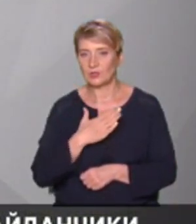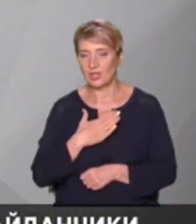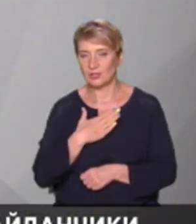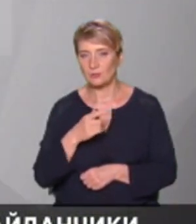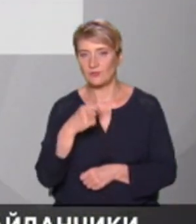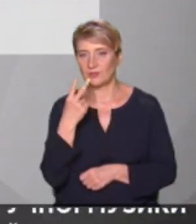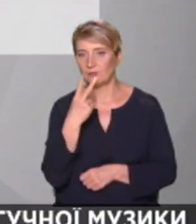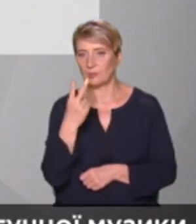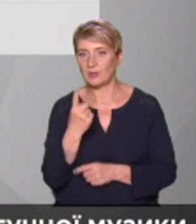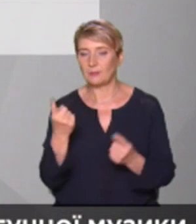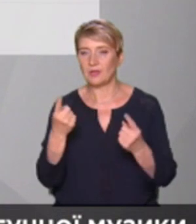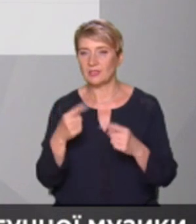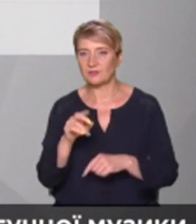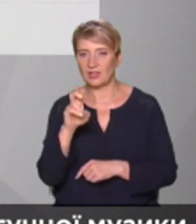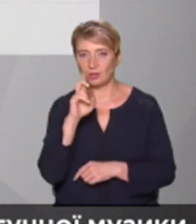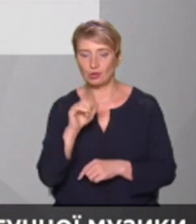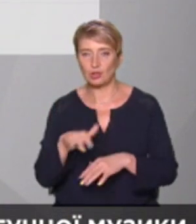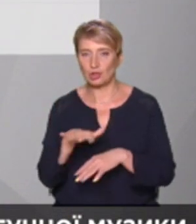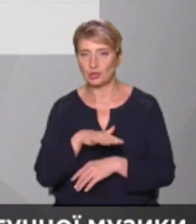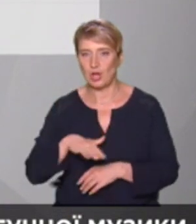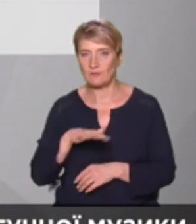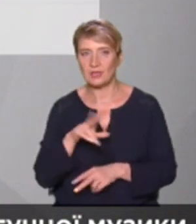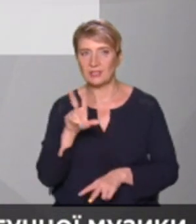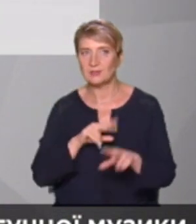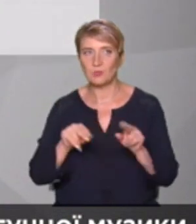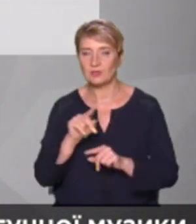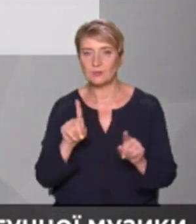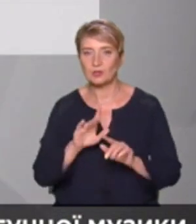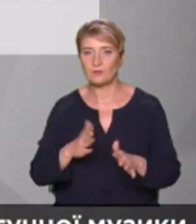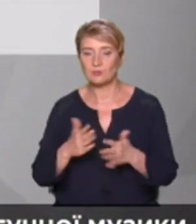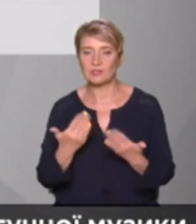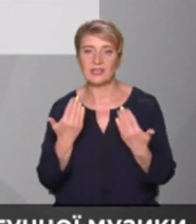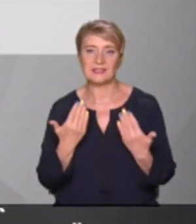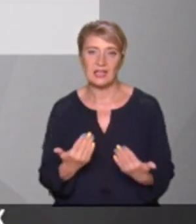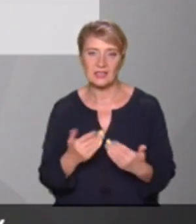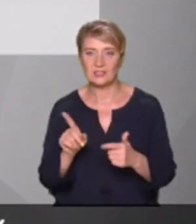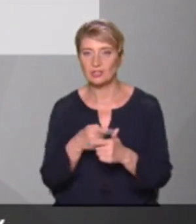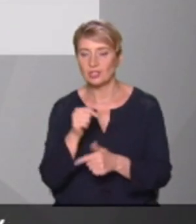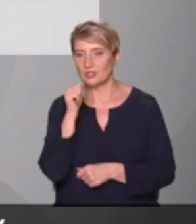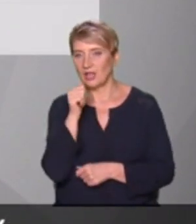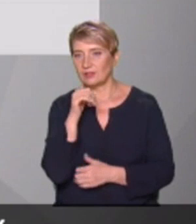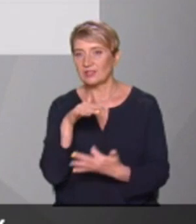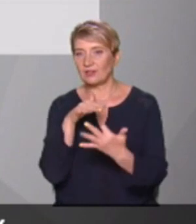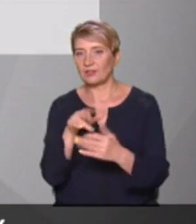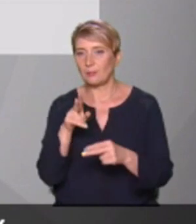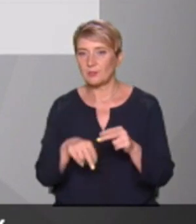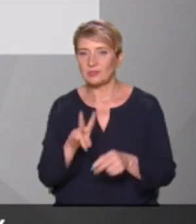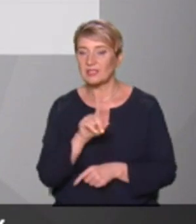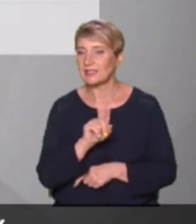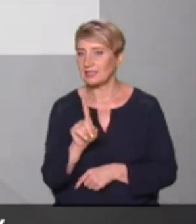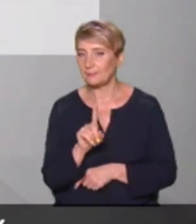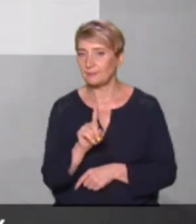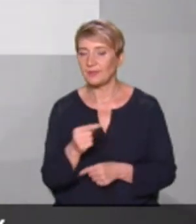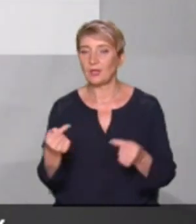побачимо розвал держави. Безумовно, ми не маємо сподіватися, що це відбудеться зараз чи завтра, і війна припиниться. Ні. Але це